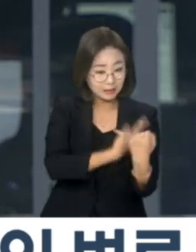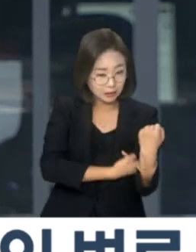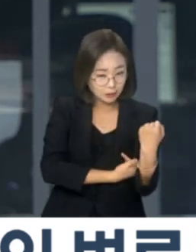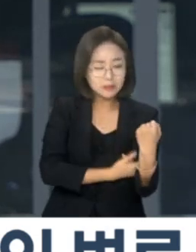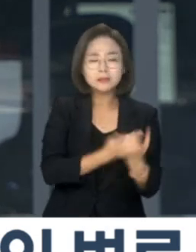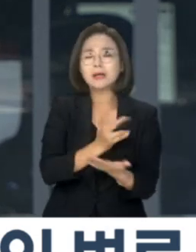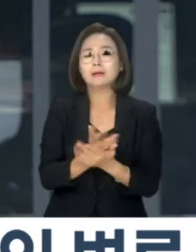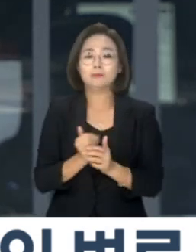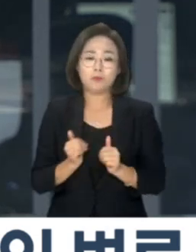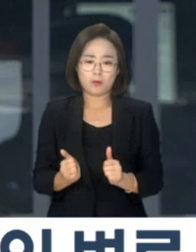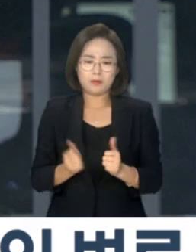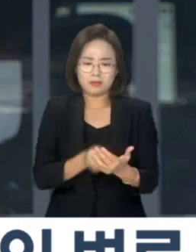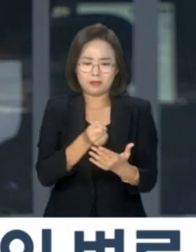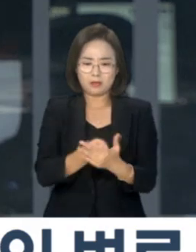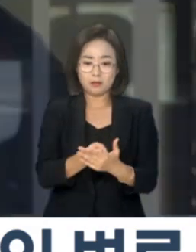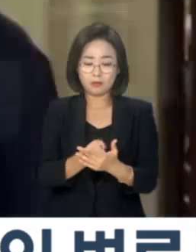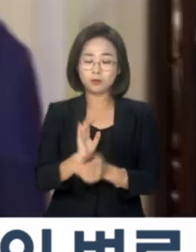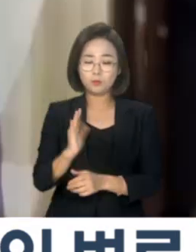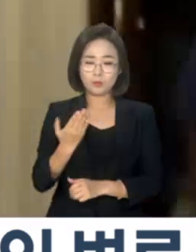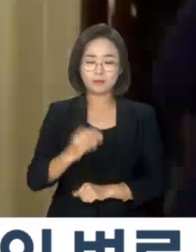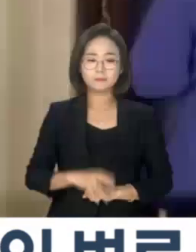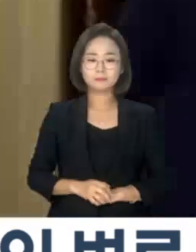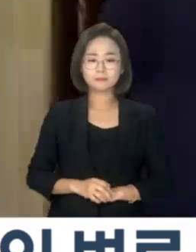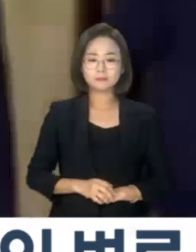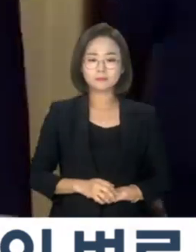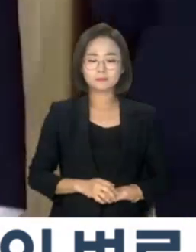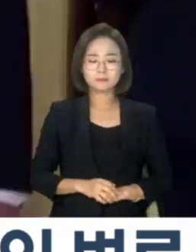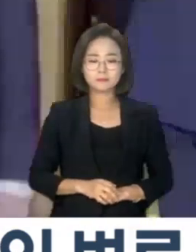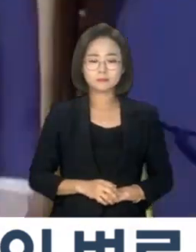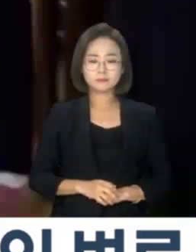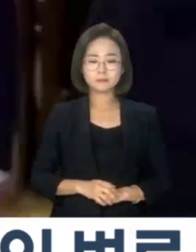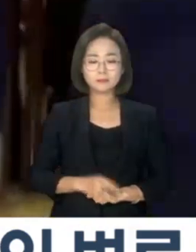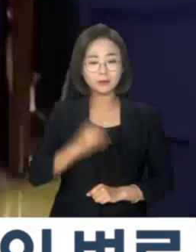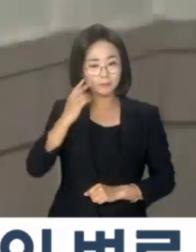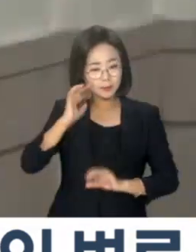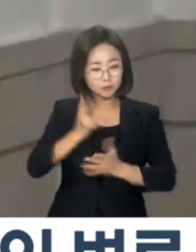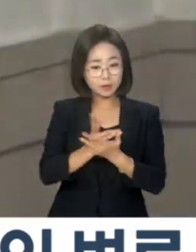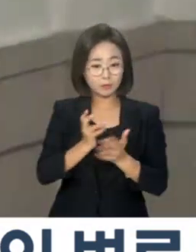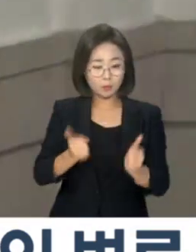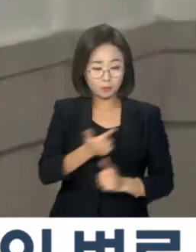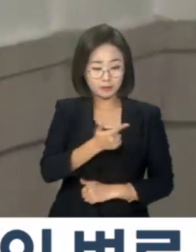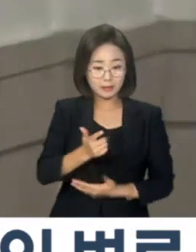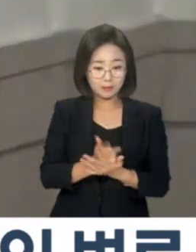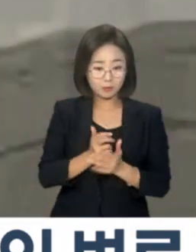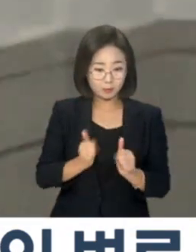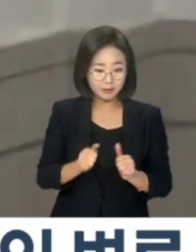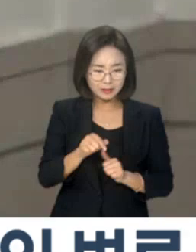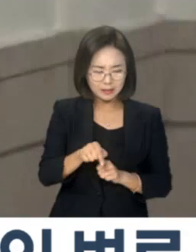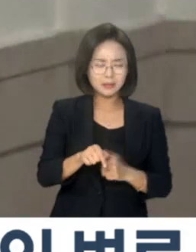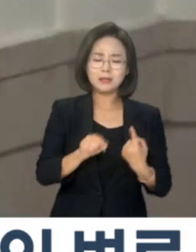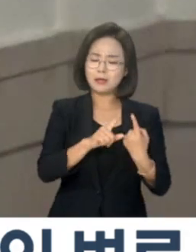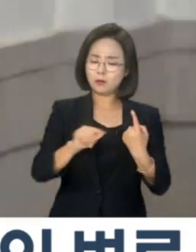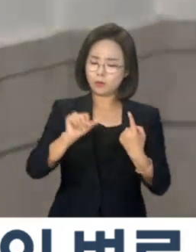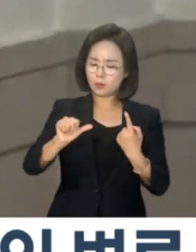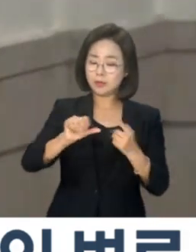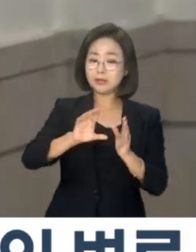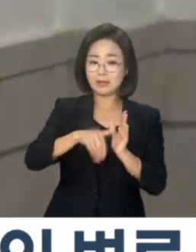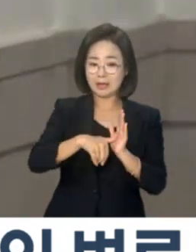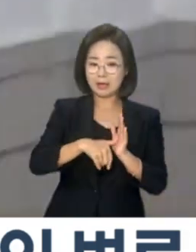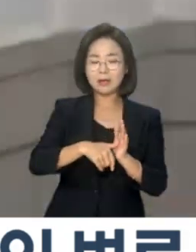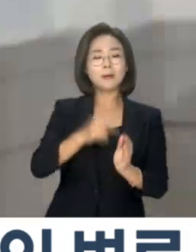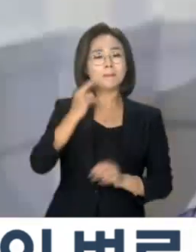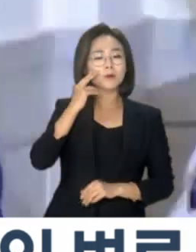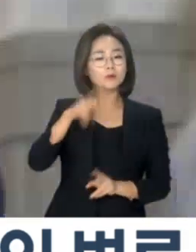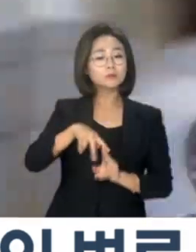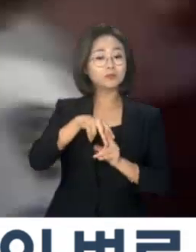연방 대법원에서 결정될 전망입니다 미 연방 대법원은 현지 시간으로 5일 트럼프 전 대통령 측이 대선